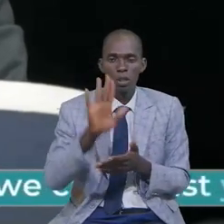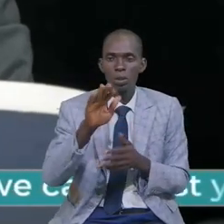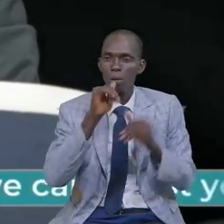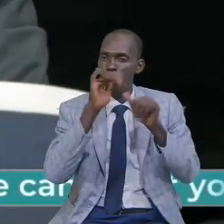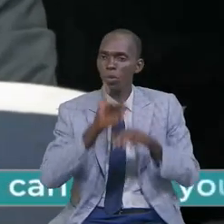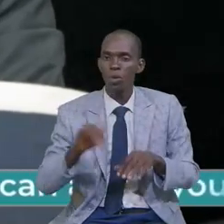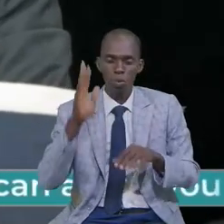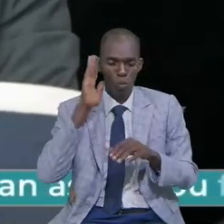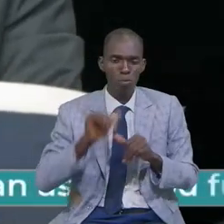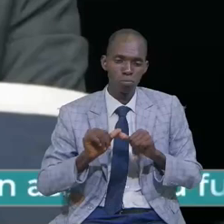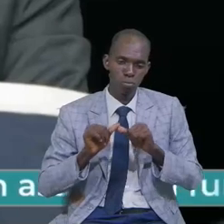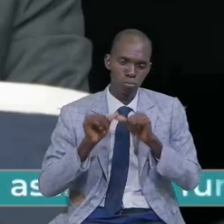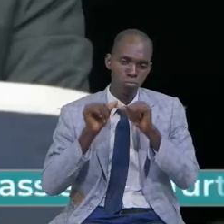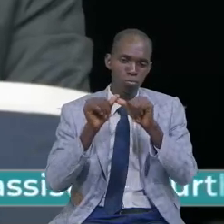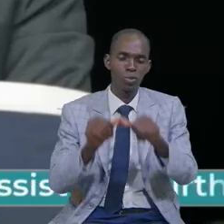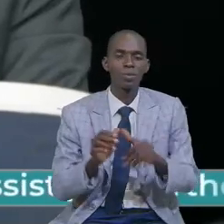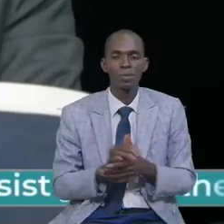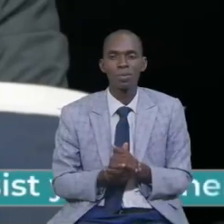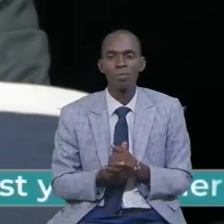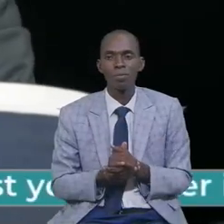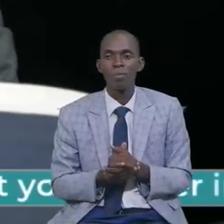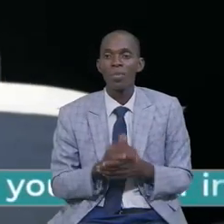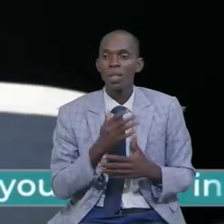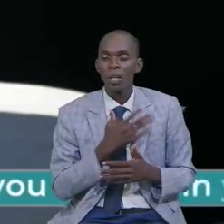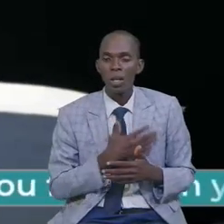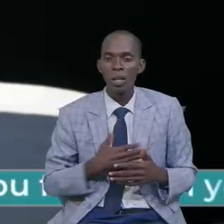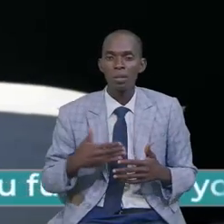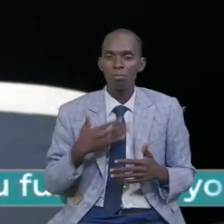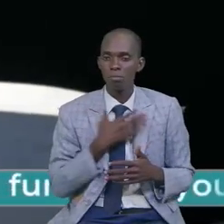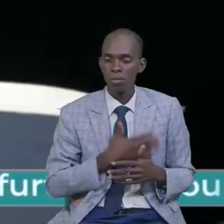vie. Et rassurez-vous que vous donnez